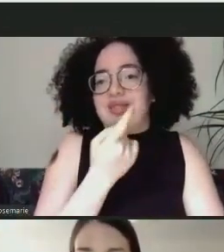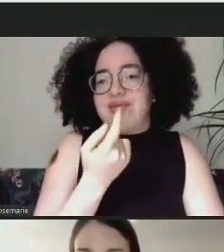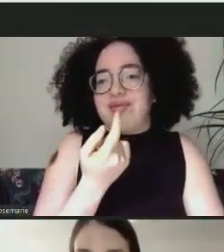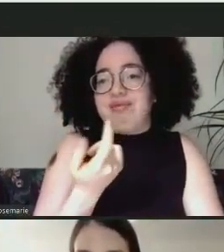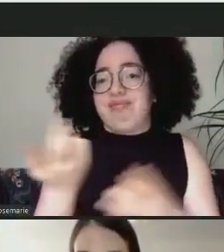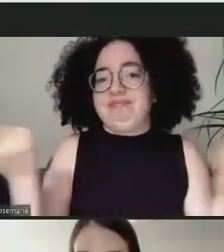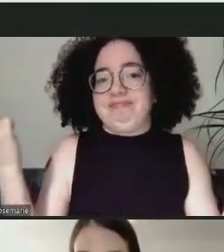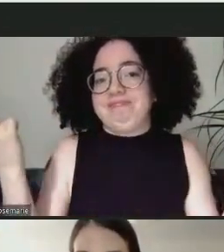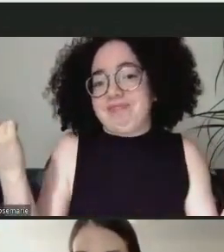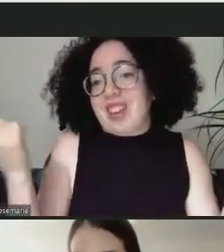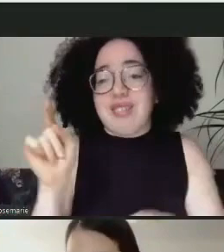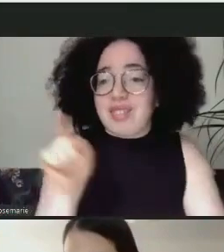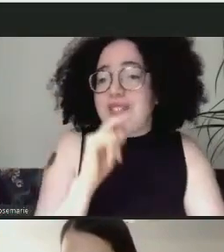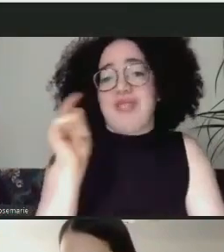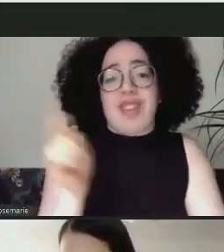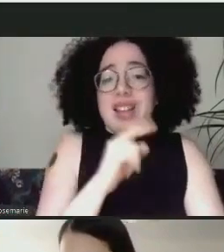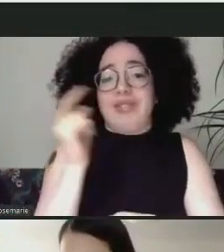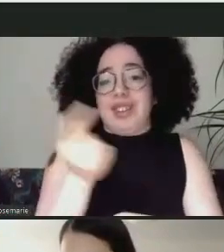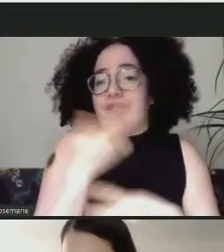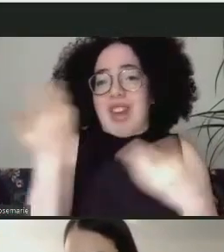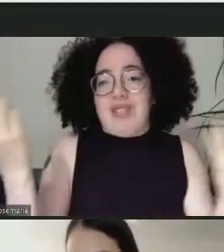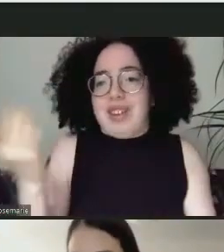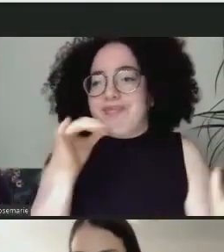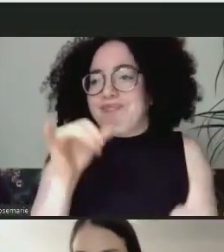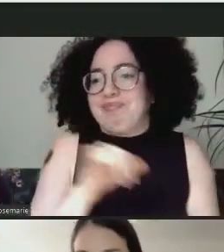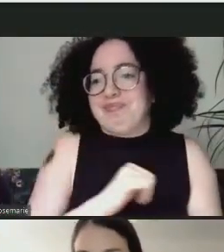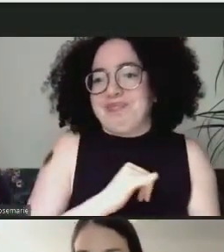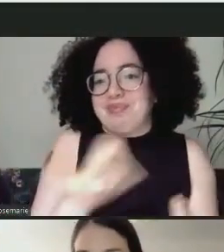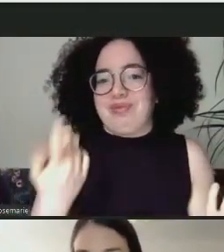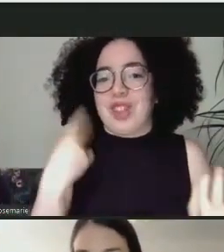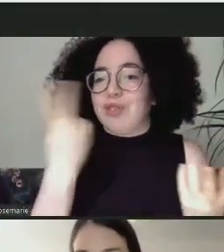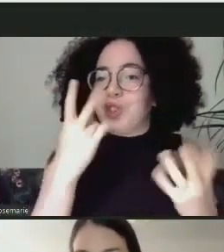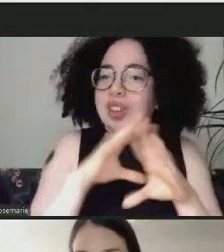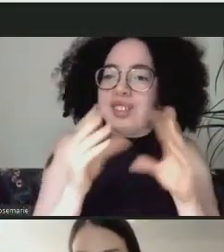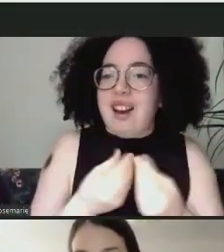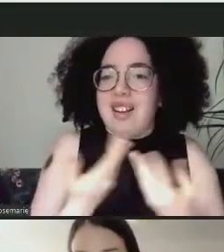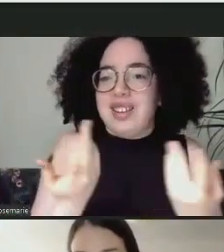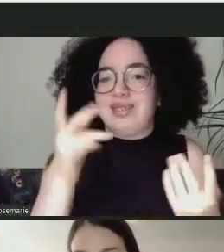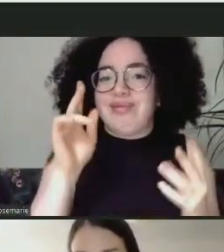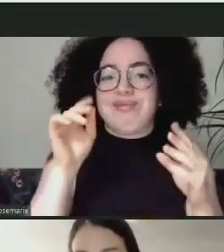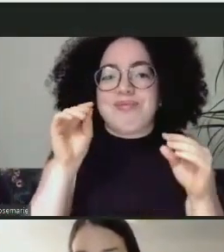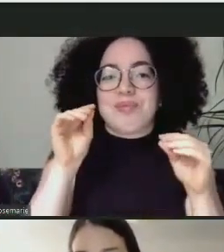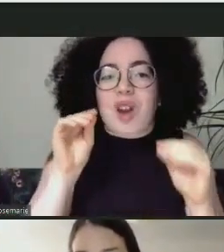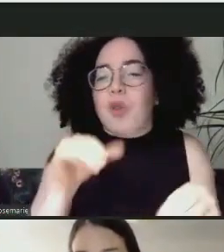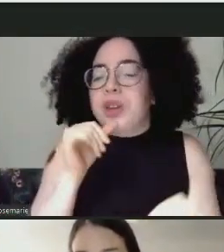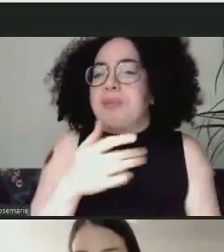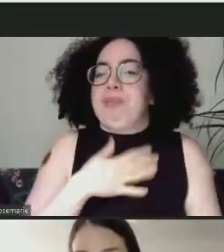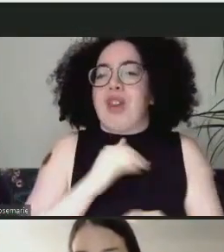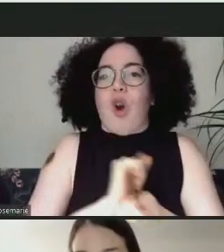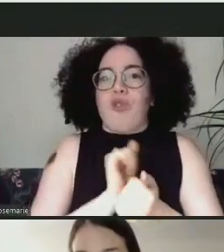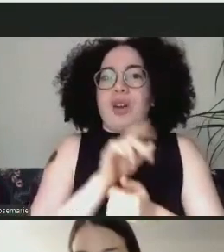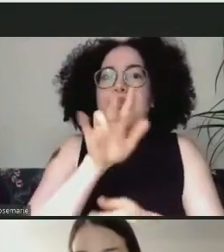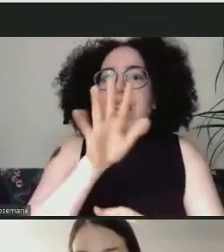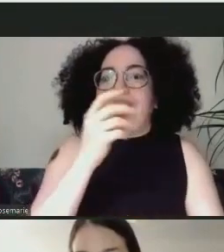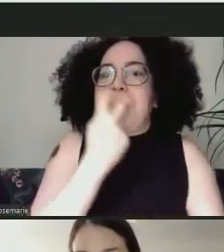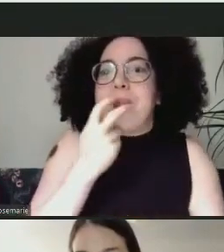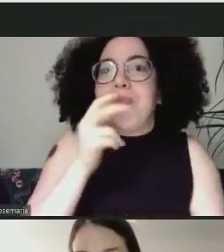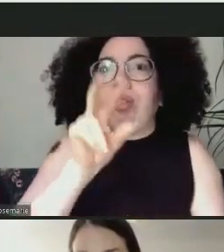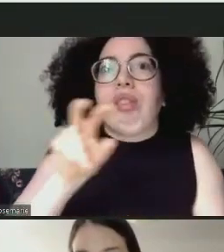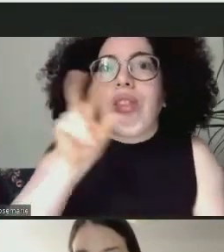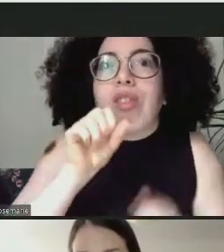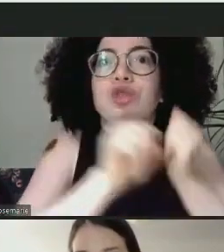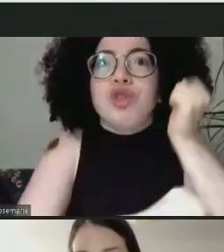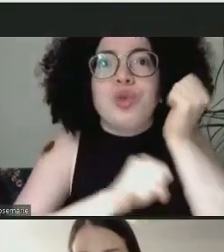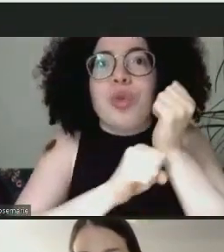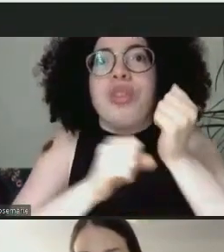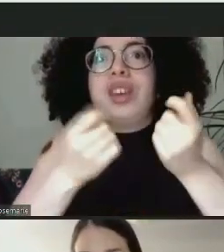einfach weiter swipen sozusagen und sagen, ja okay, ich sehe den Inhalt eh nicht oder ich kann den Inhalt nicht wahrnehmen, deswegen geht halt dann auch das Interesse verloren.